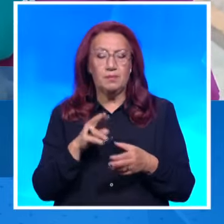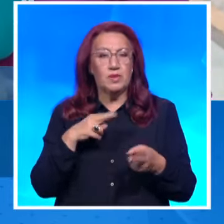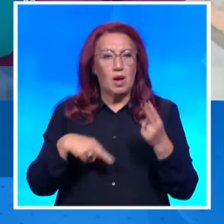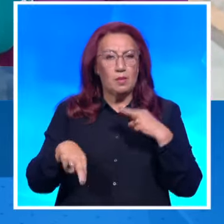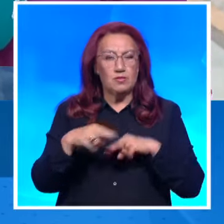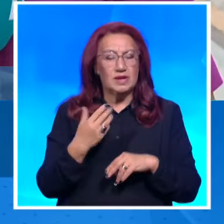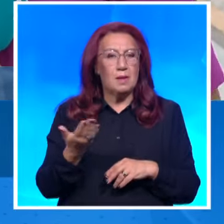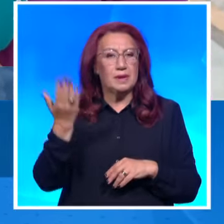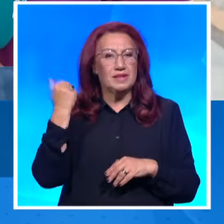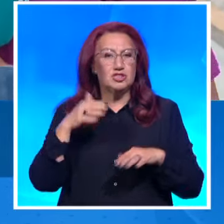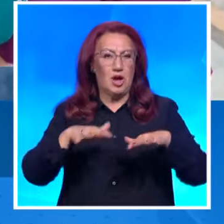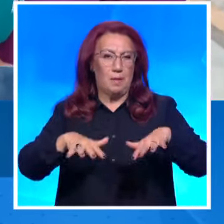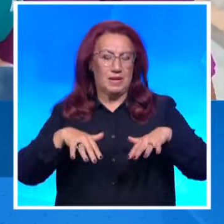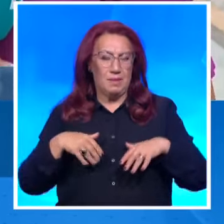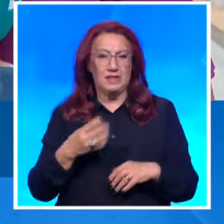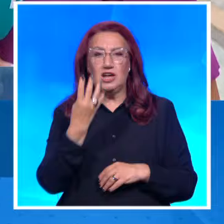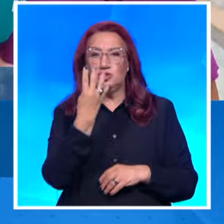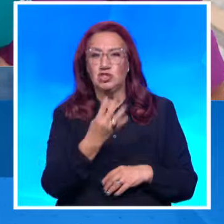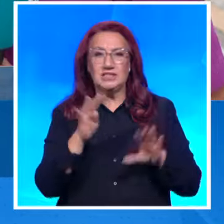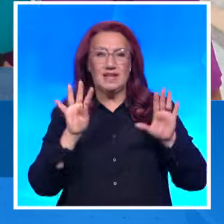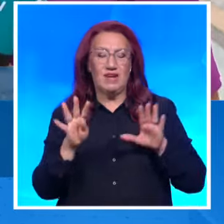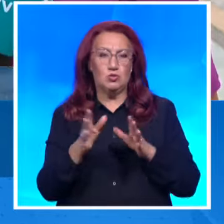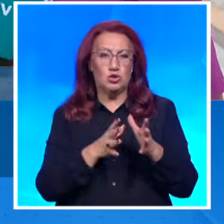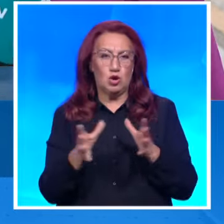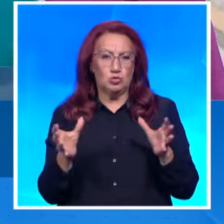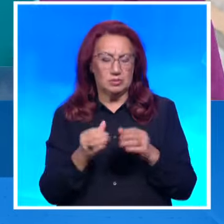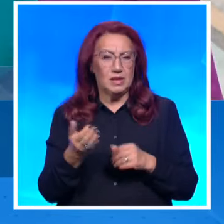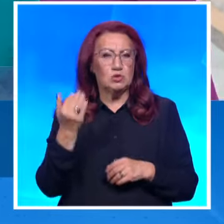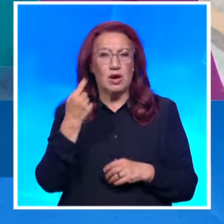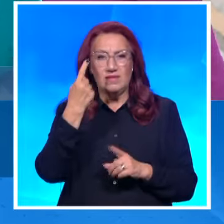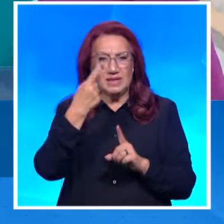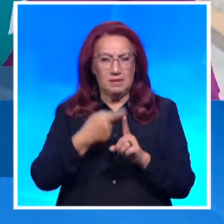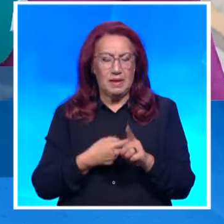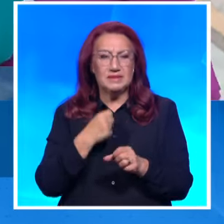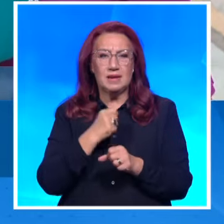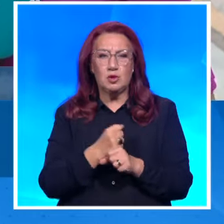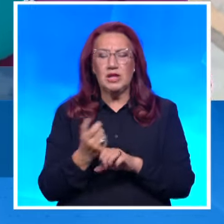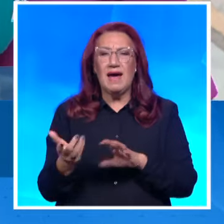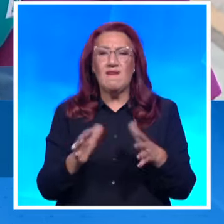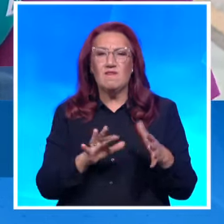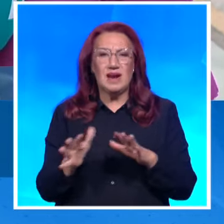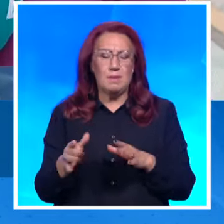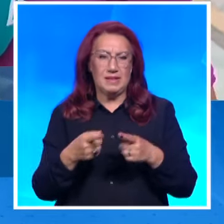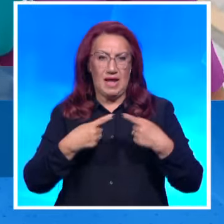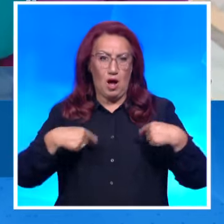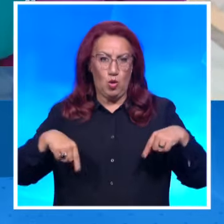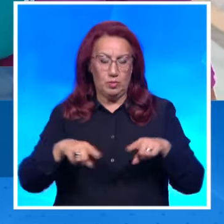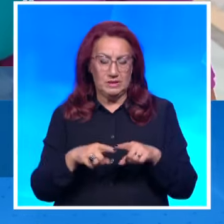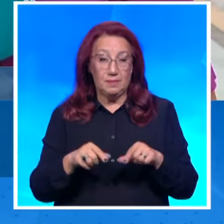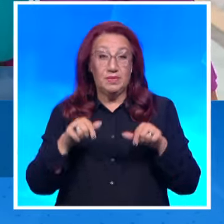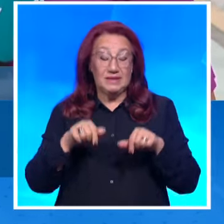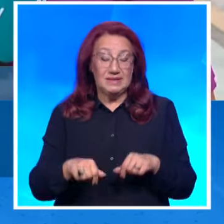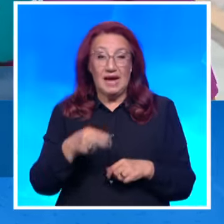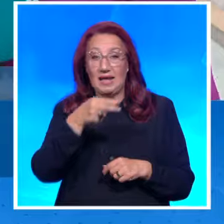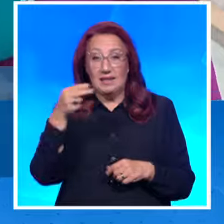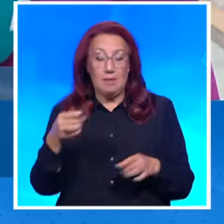предишният парламент, 49-то Народно събрание. Тогава един месец работи временна парламентарна комисия. А сега темата излезе отново